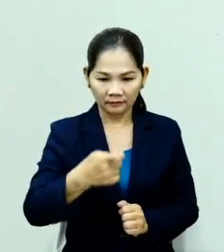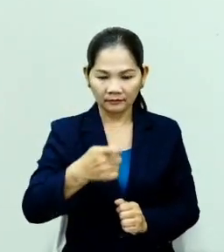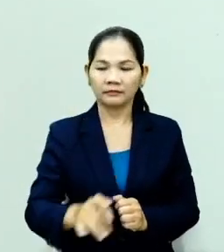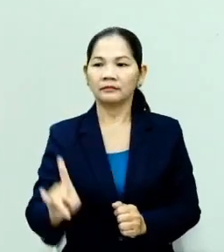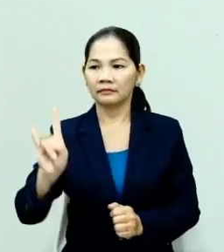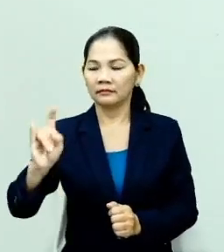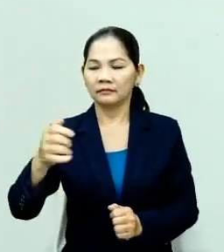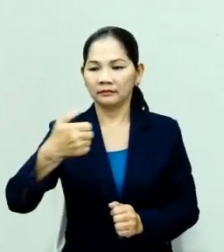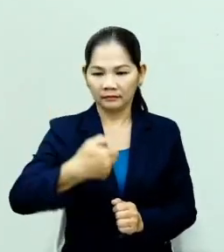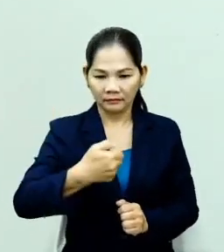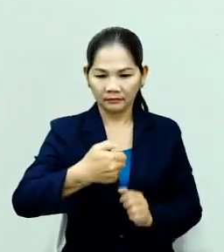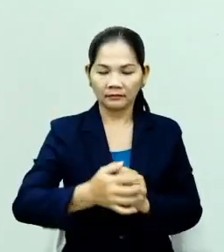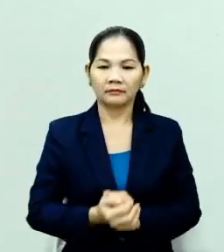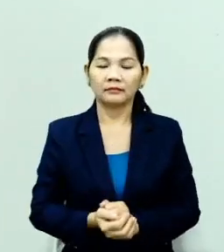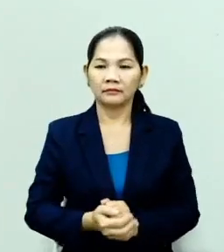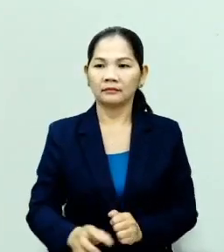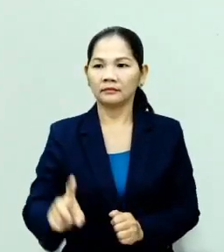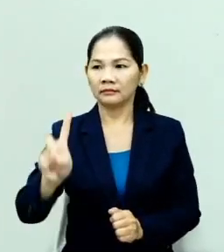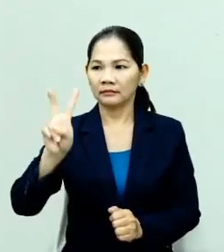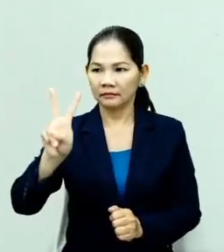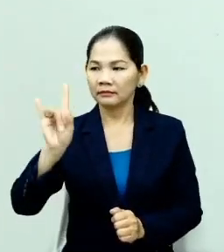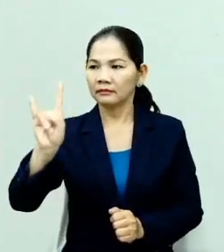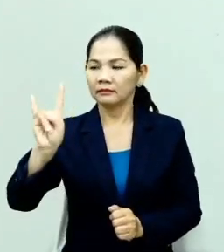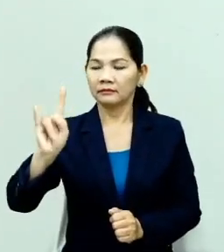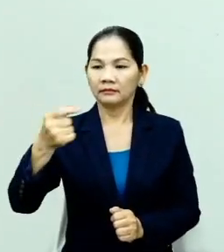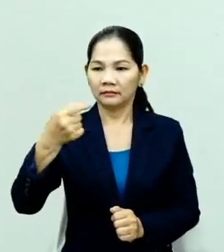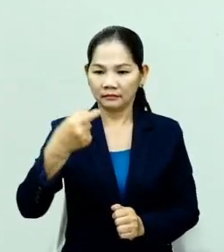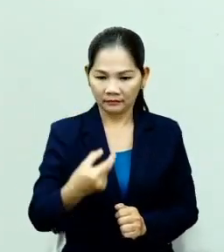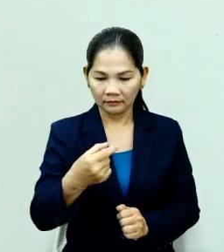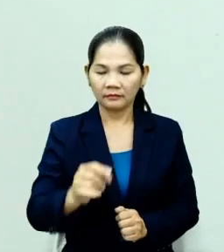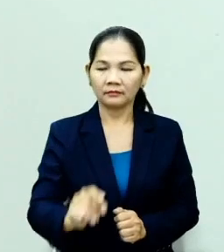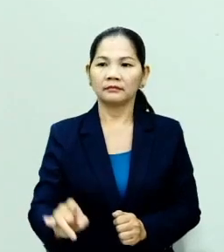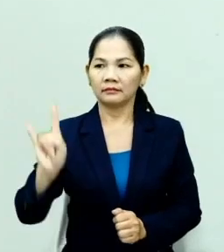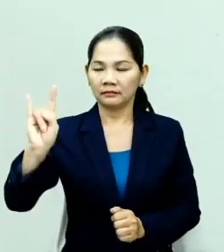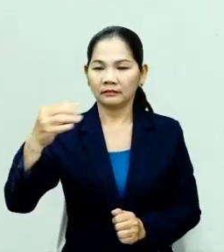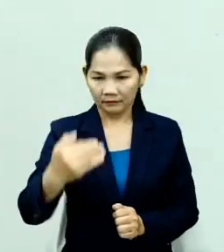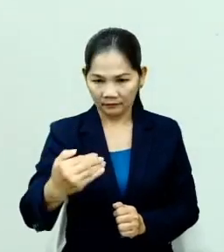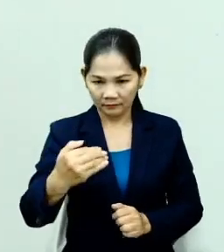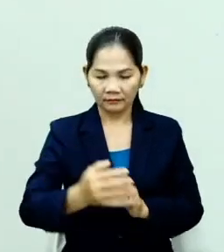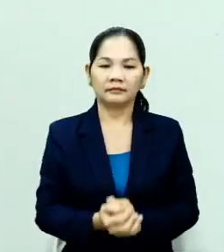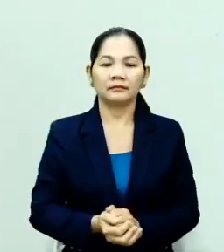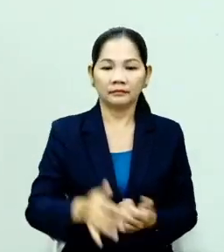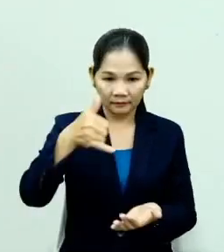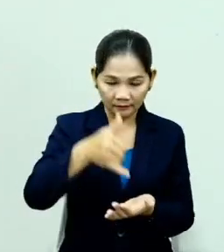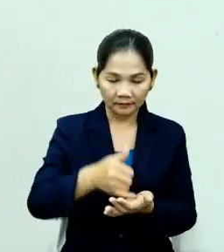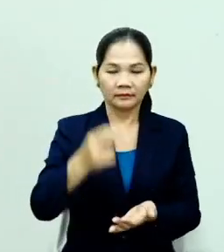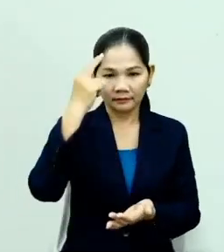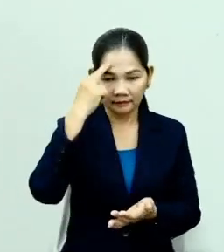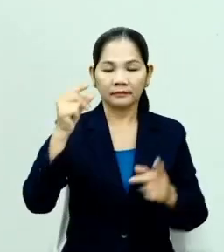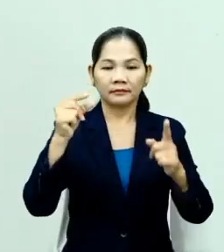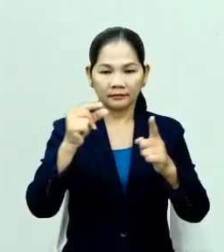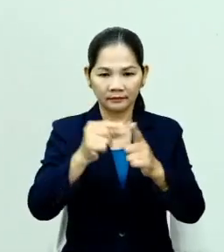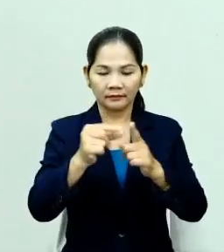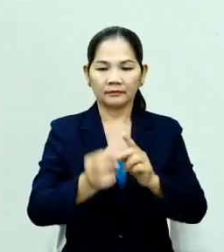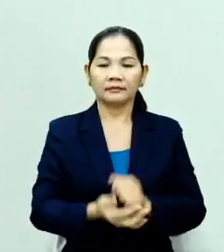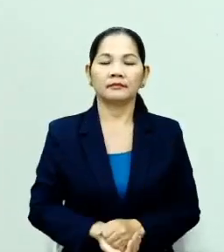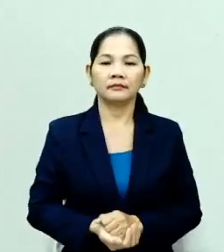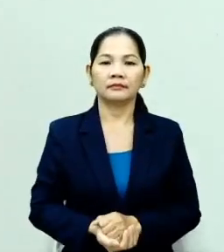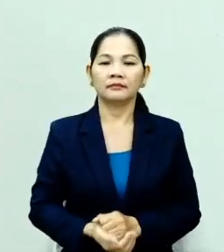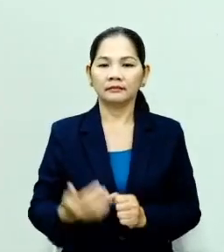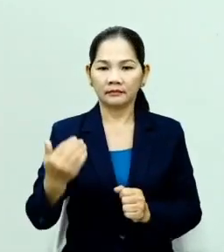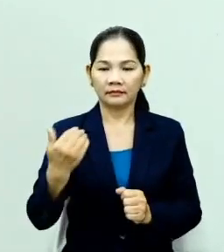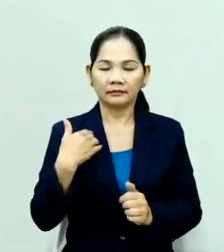chó. Mà đó mà sò nè con. Chà lớp bên này nè cô đang rụm lực pi ạ. Chà được